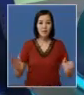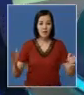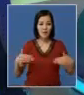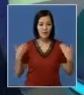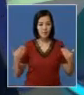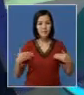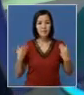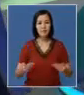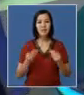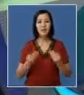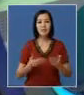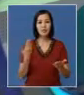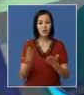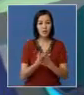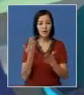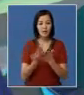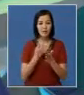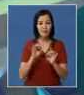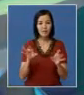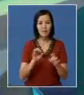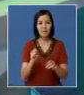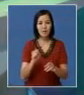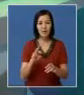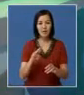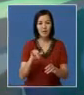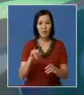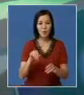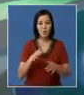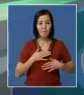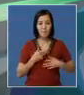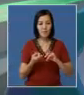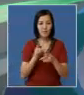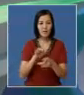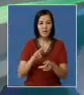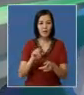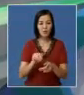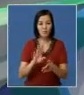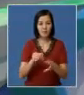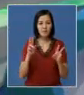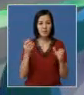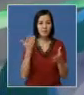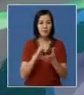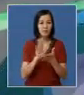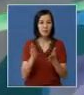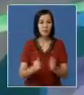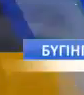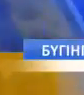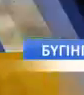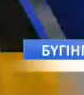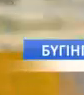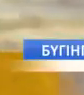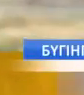Армысыздар, жетсу орнасында қортынды жаңалықтар студияда Ялымсан Сызбаева, сурда аудармада Айгүл Жұмашқызы. Бүгін көретіндеріңіз.